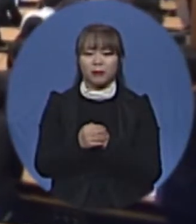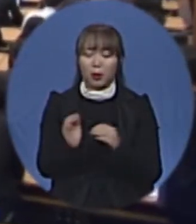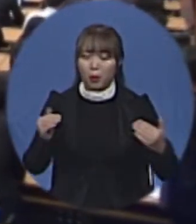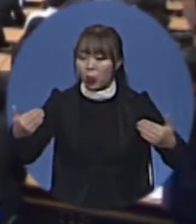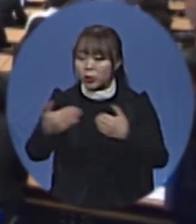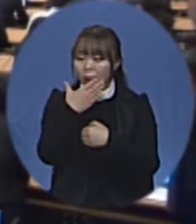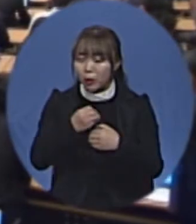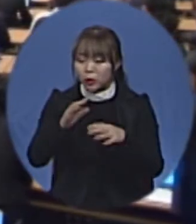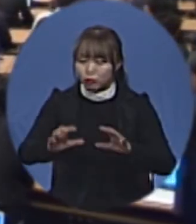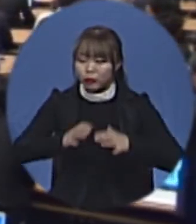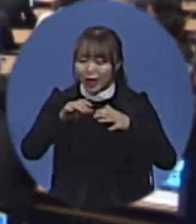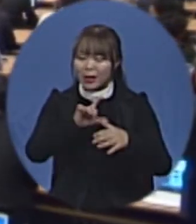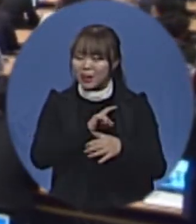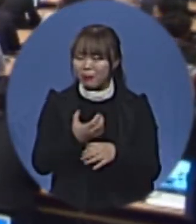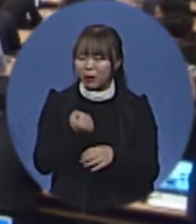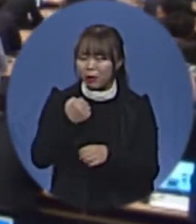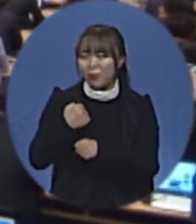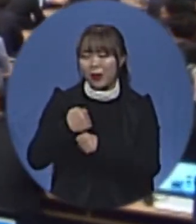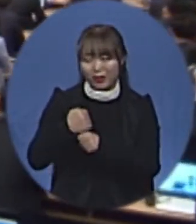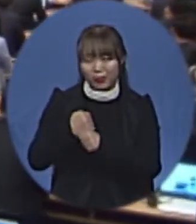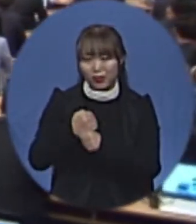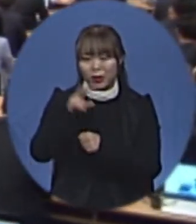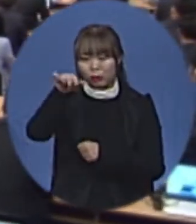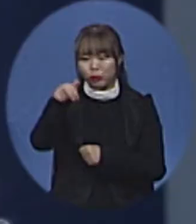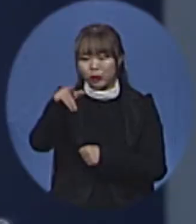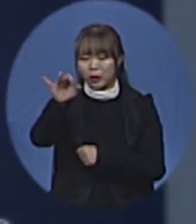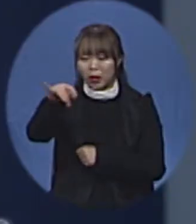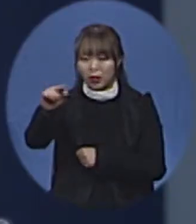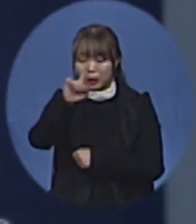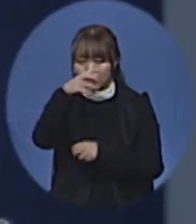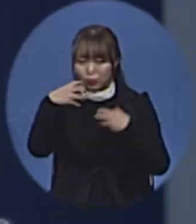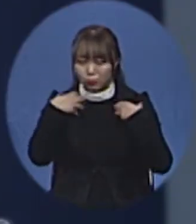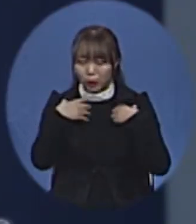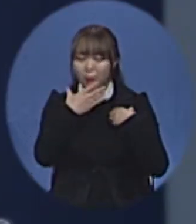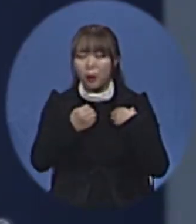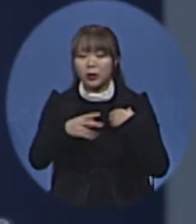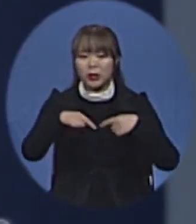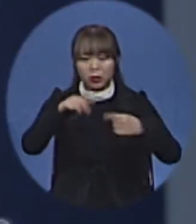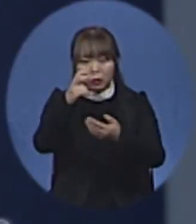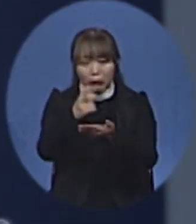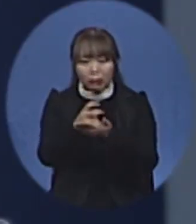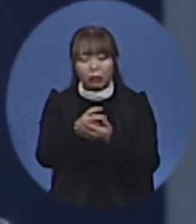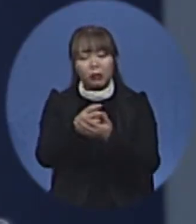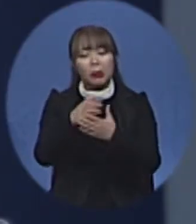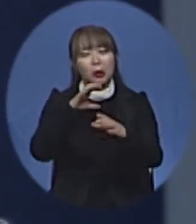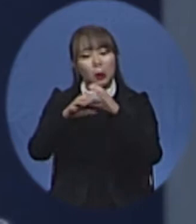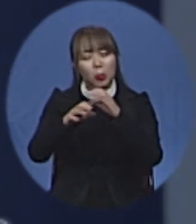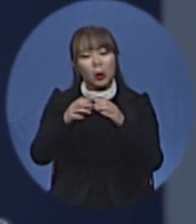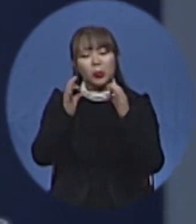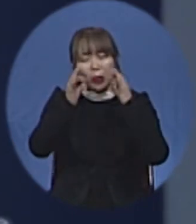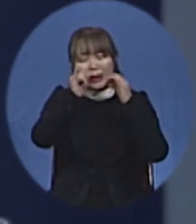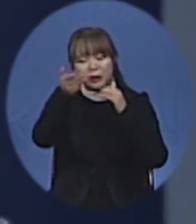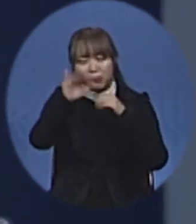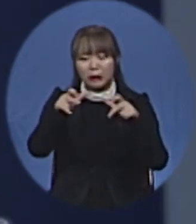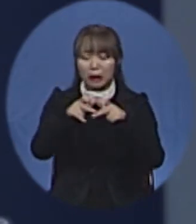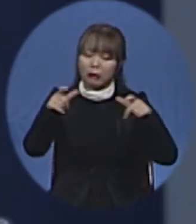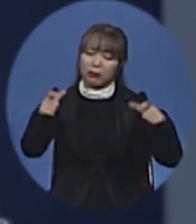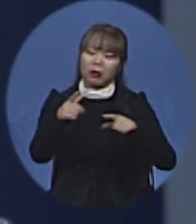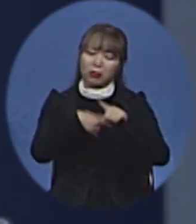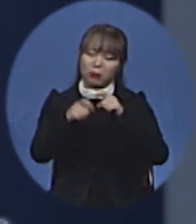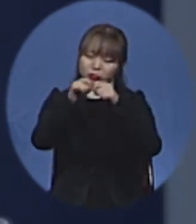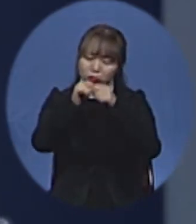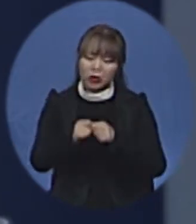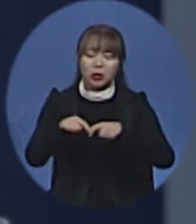포용적 복지국가라는 이름하에 만들어진 문재인 정부의 복지정책. 소통의 노력은 있지만 장애계는 더